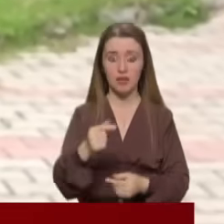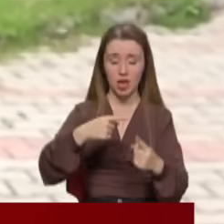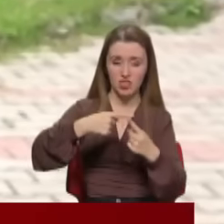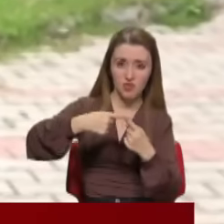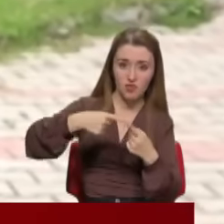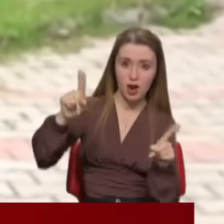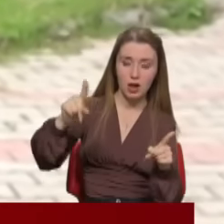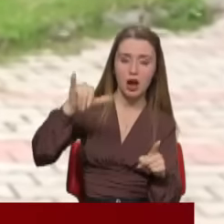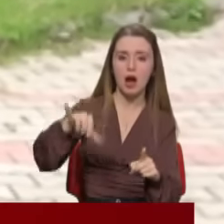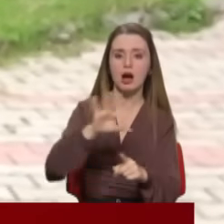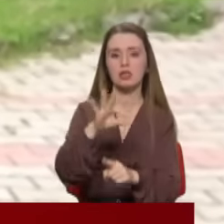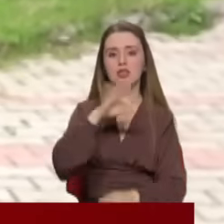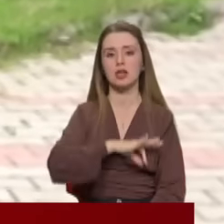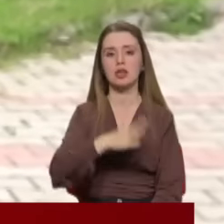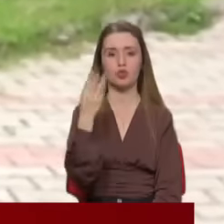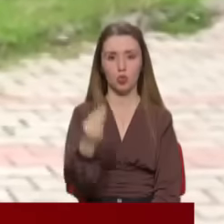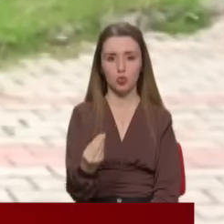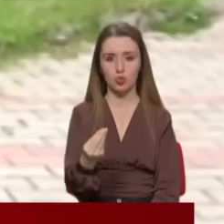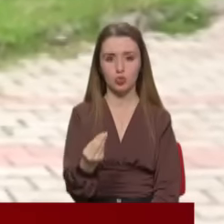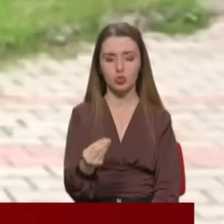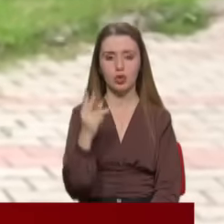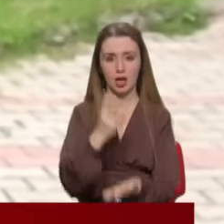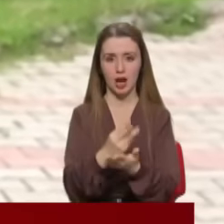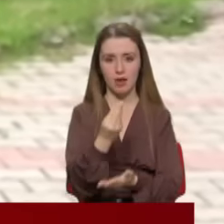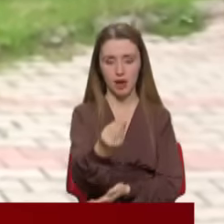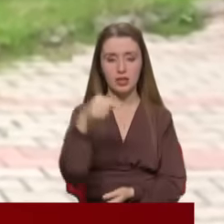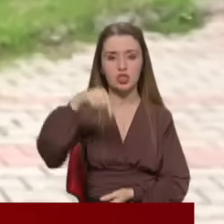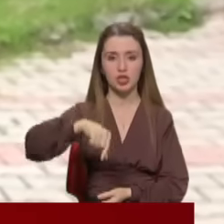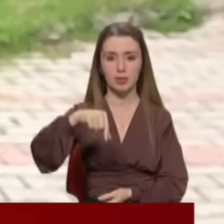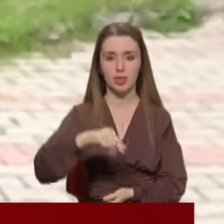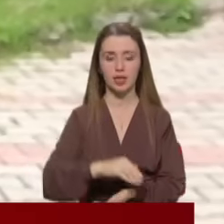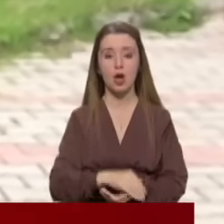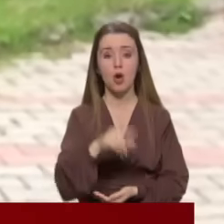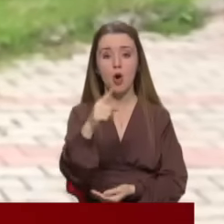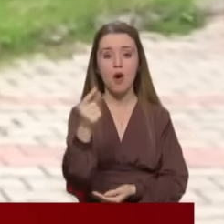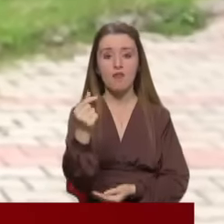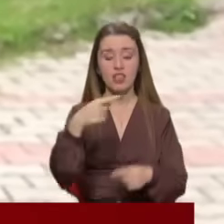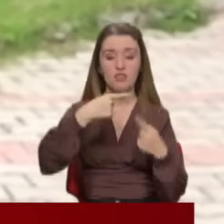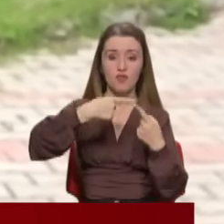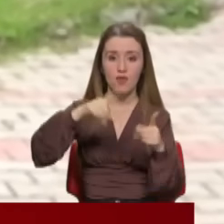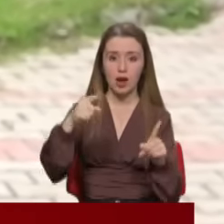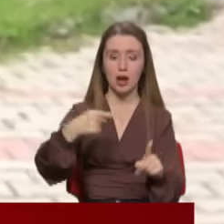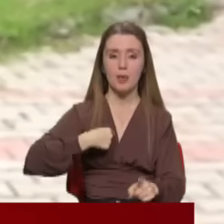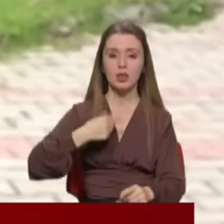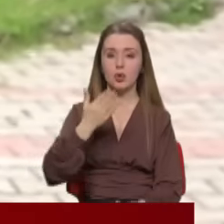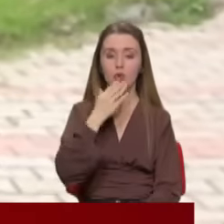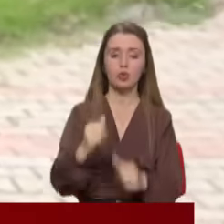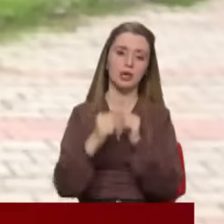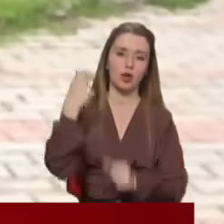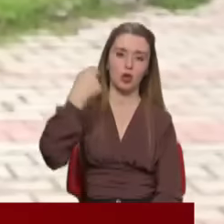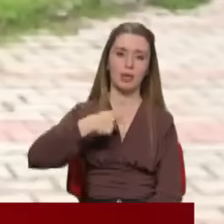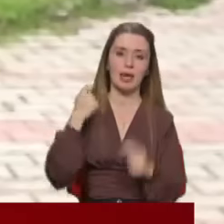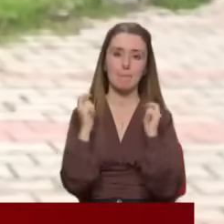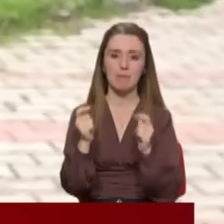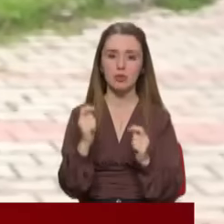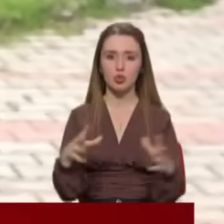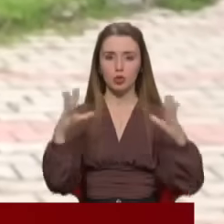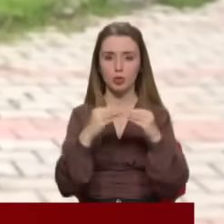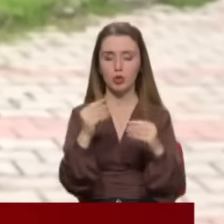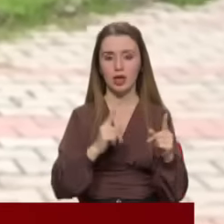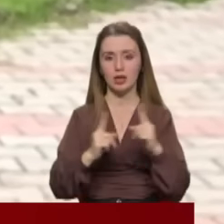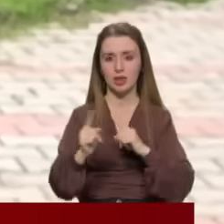farkının haksız bir kazanç olduğuna hükmetti. Şimdi o fiyat farkını bana okul geri ödeyecek. Ben toplu olarak